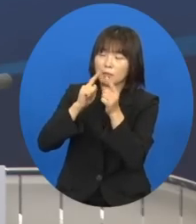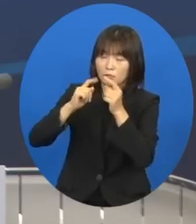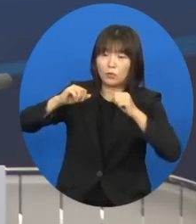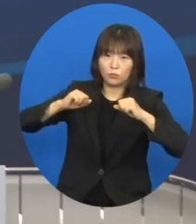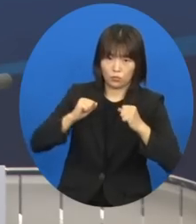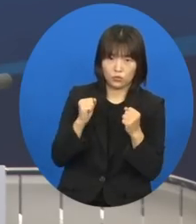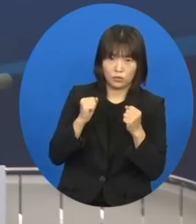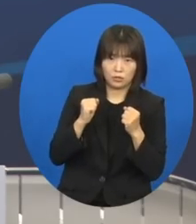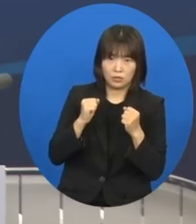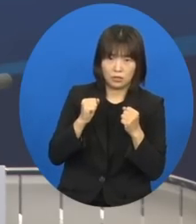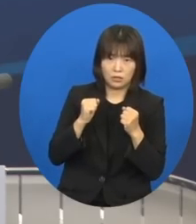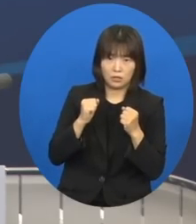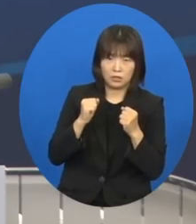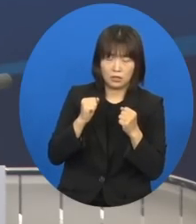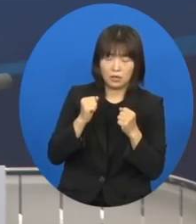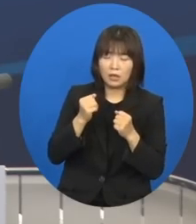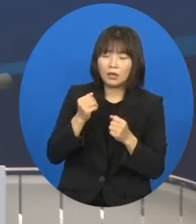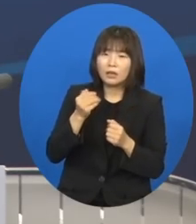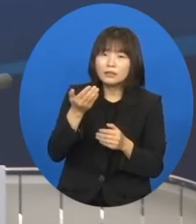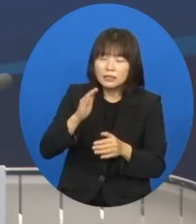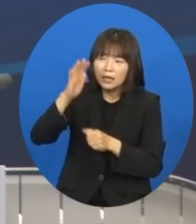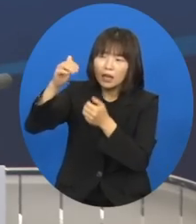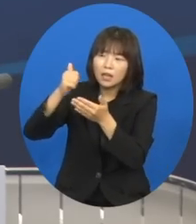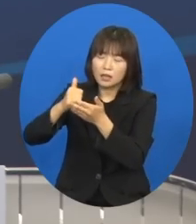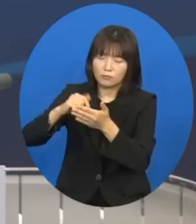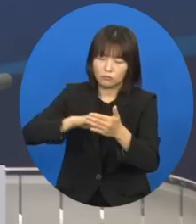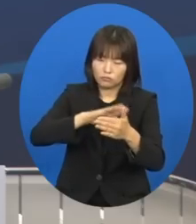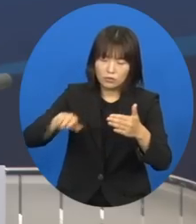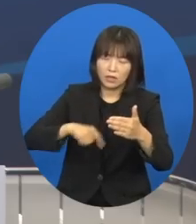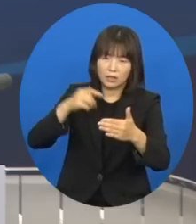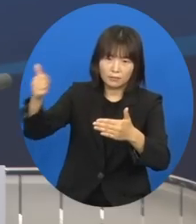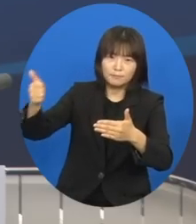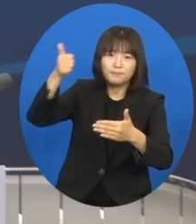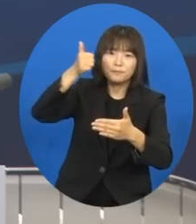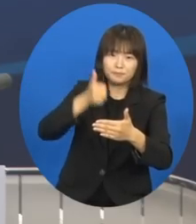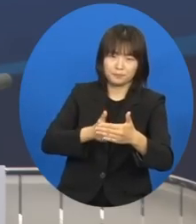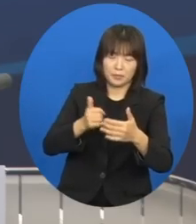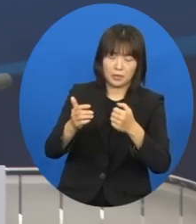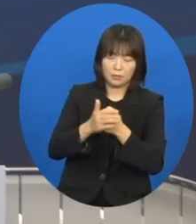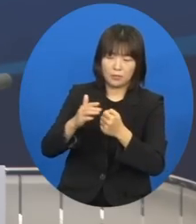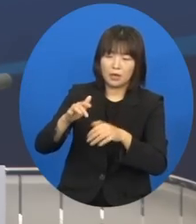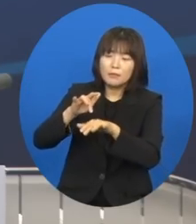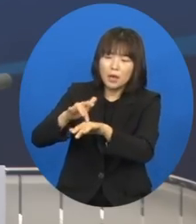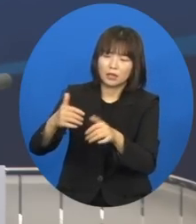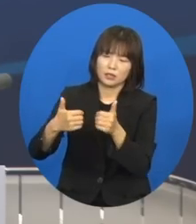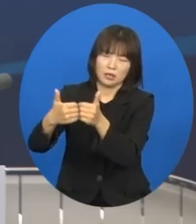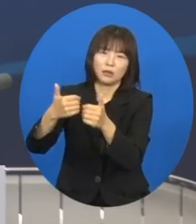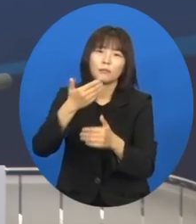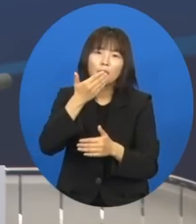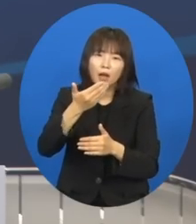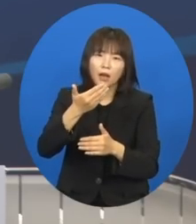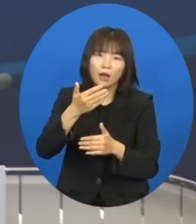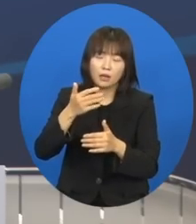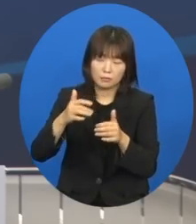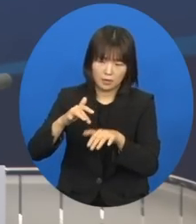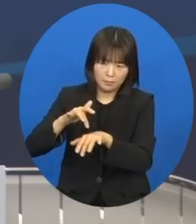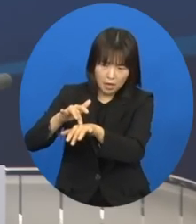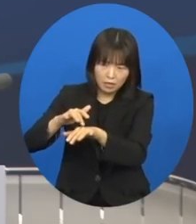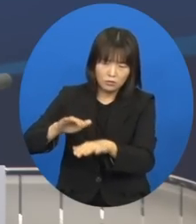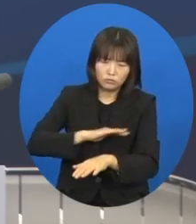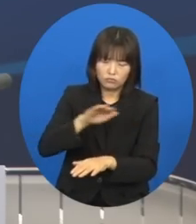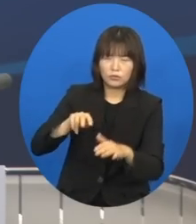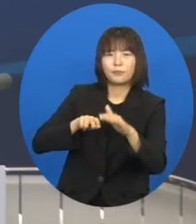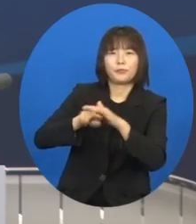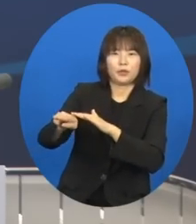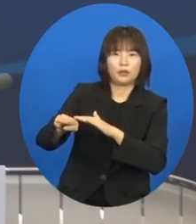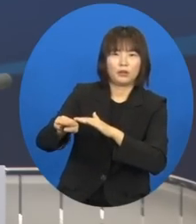해요? 하나님이 우리 안에 들어오셨기 때문에 우리는 마귀를 대적합니다. 그럼 그 마귀는 우리를 피할 수밖에 없어요. 나를